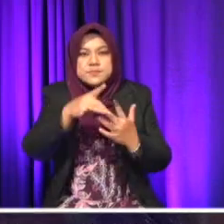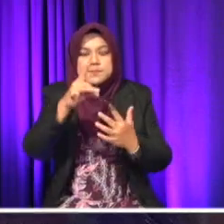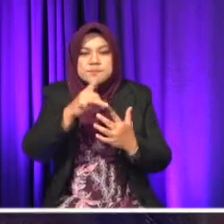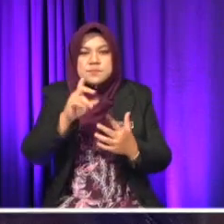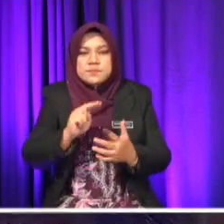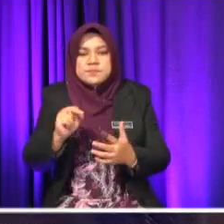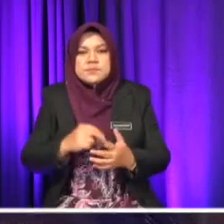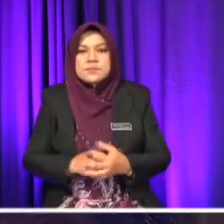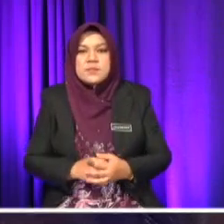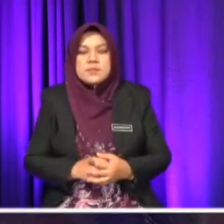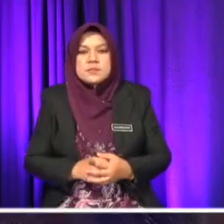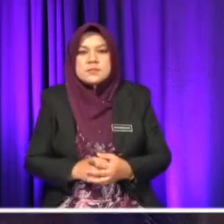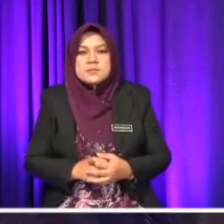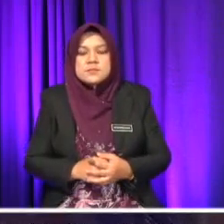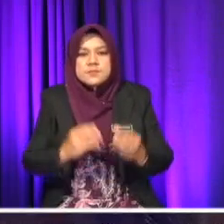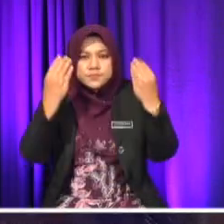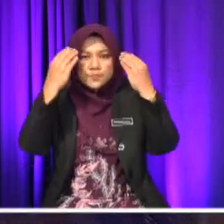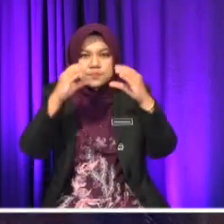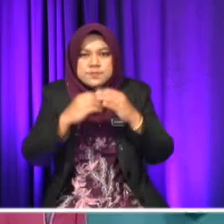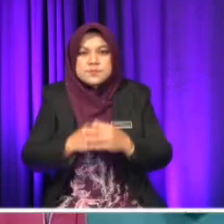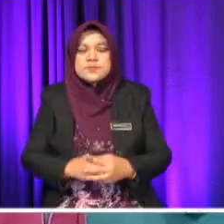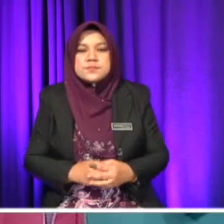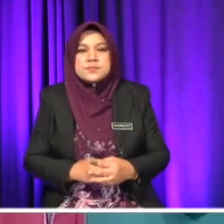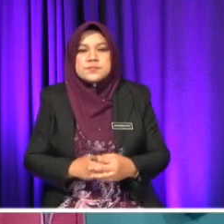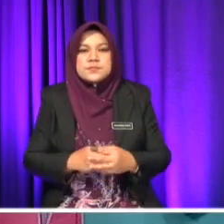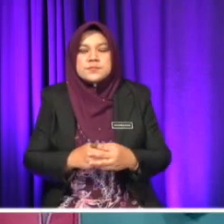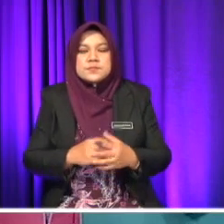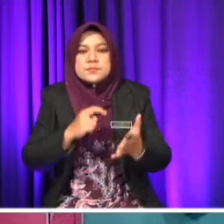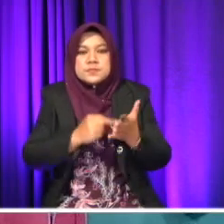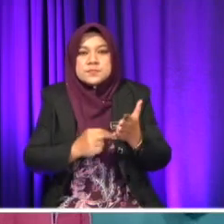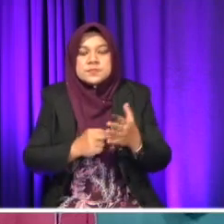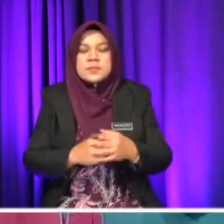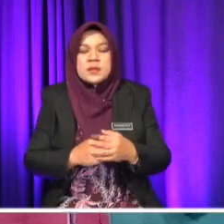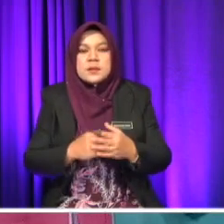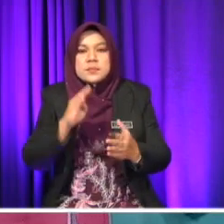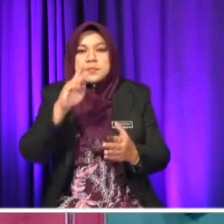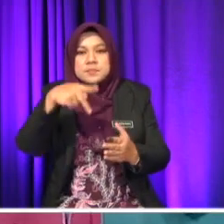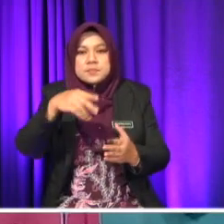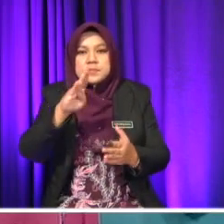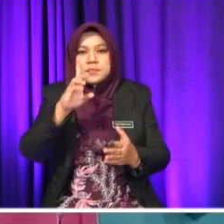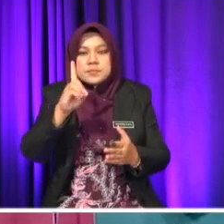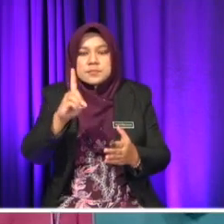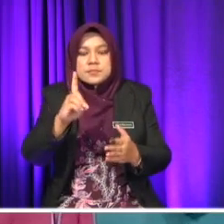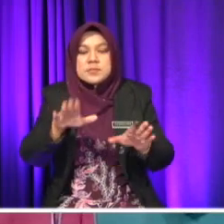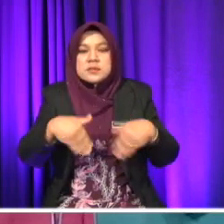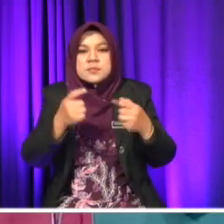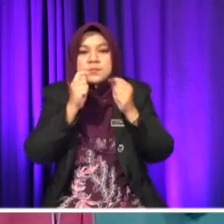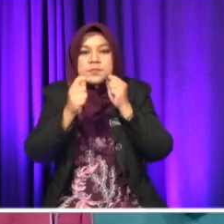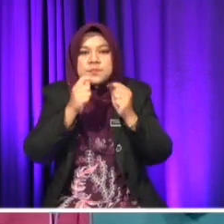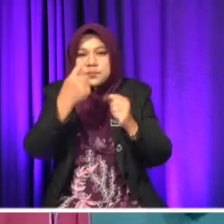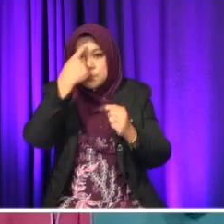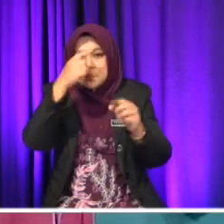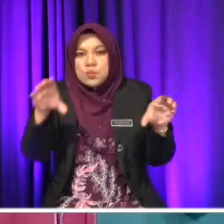dan pada masa inilah Cikgu akan menilai untuk pencak siram bagaimana mereka bertutup untuk membuat